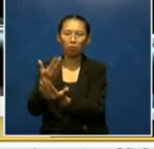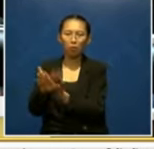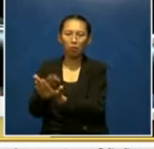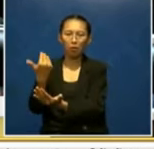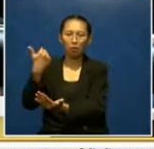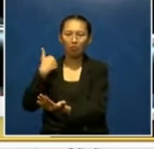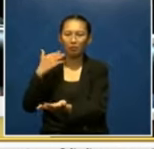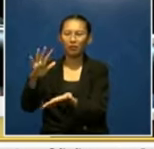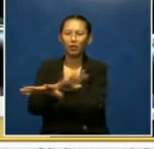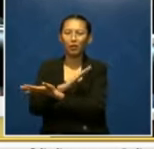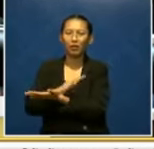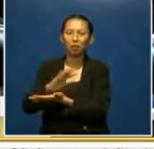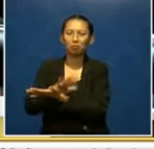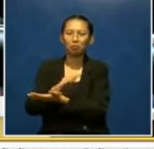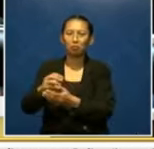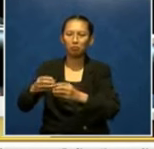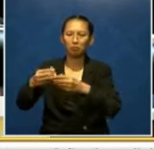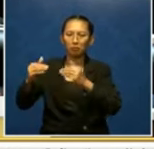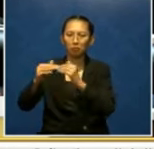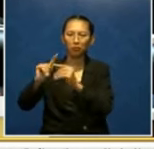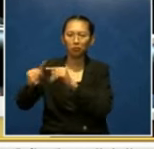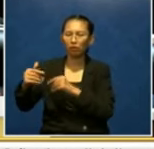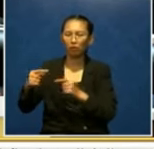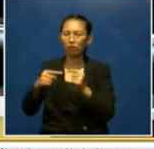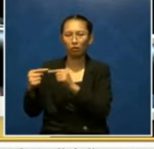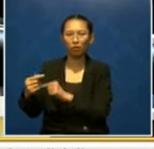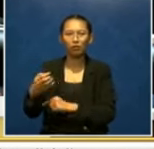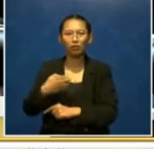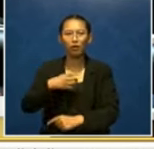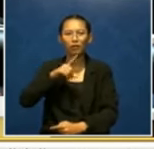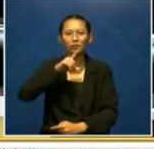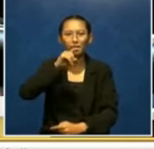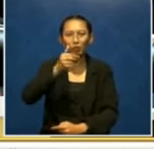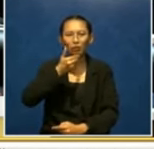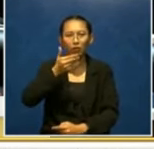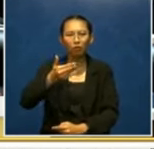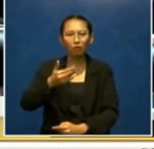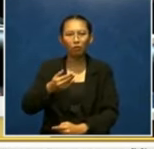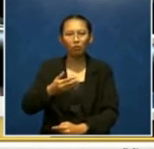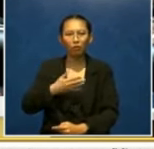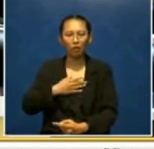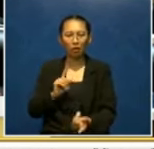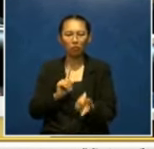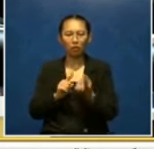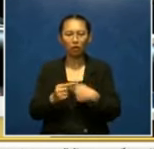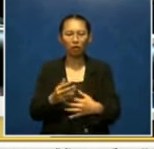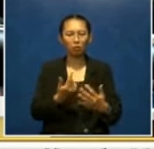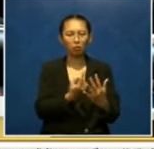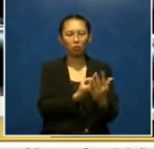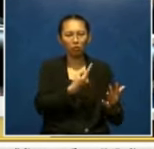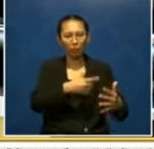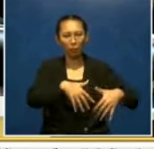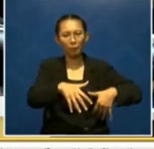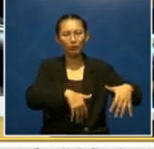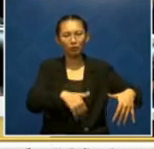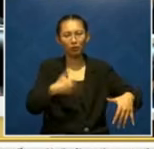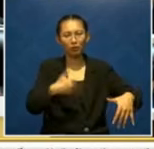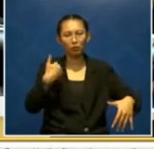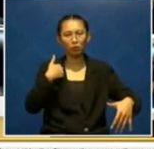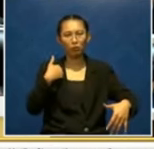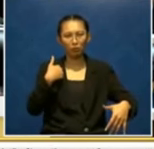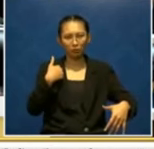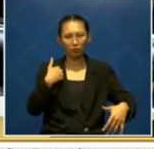โฉนดได้อย่างต่อเนื่องเลยต้องอยากถามดังๆในสภาและขอพูดแทนใจประชาชนคนไทยอีกหลายล้านคนอีกสัก